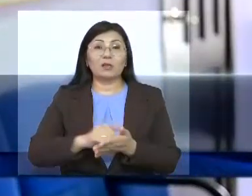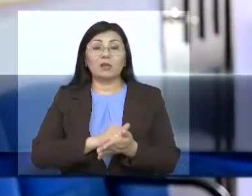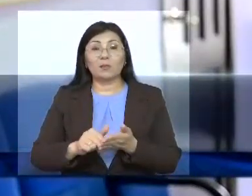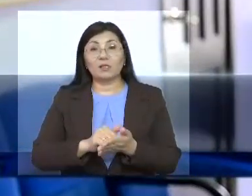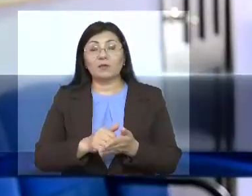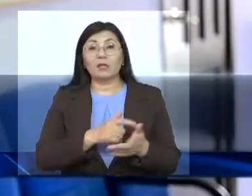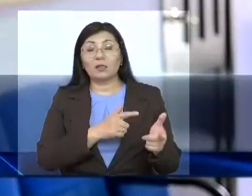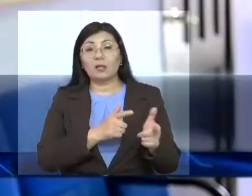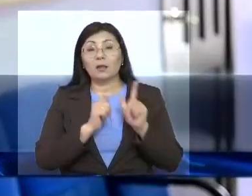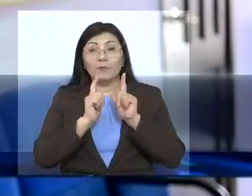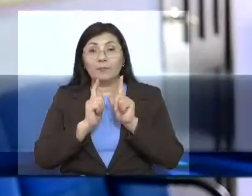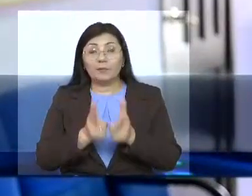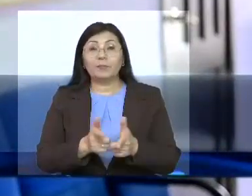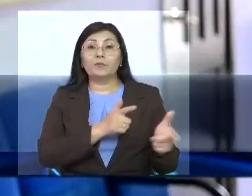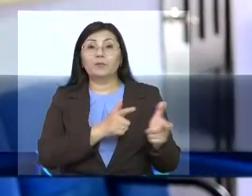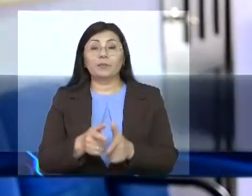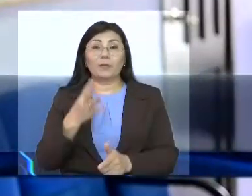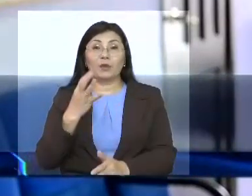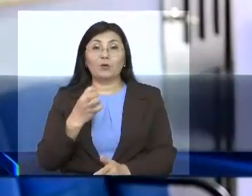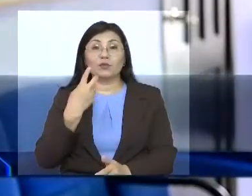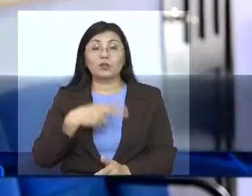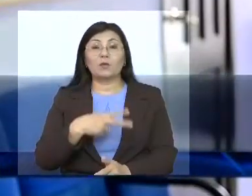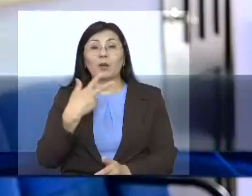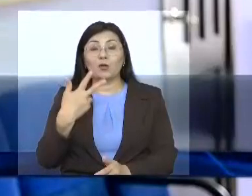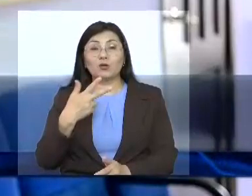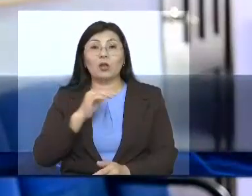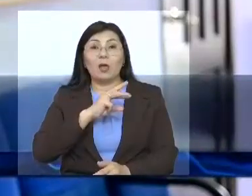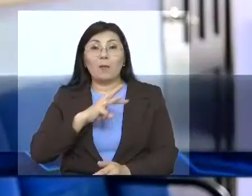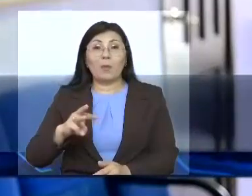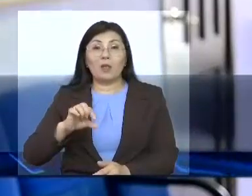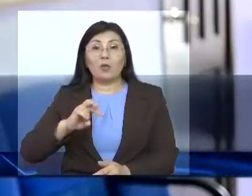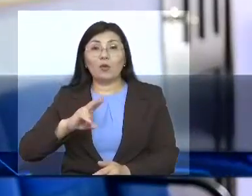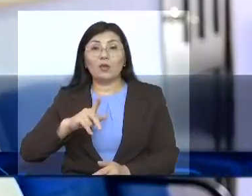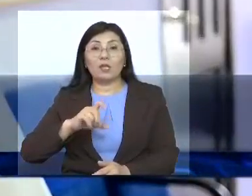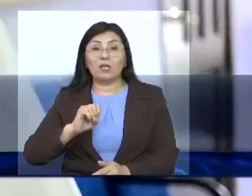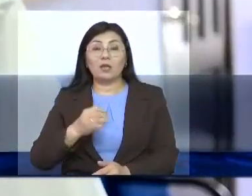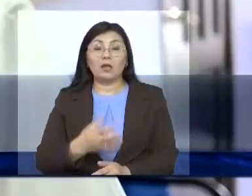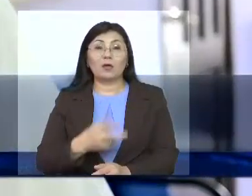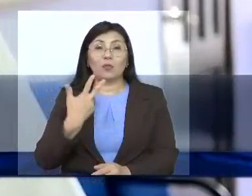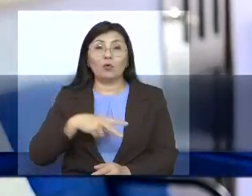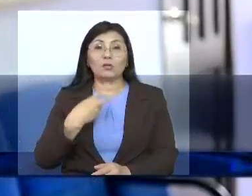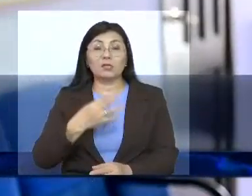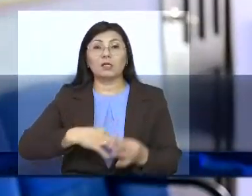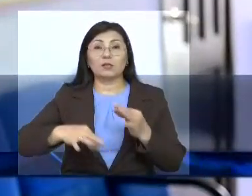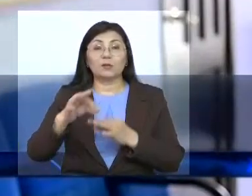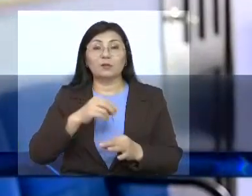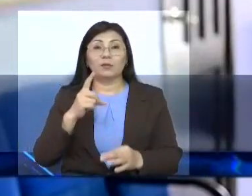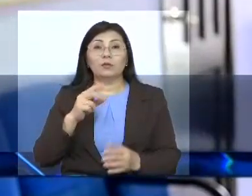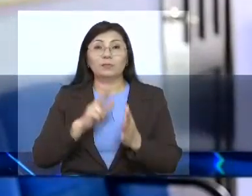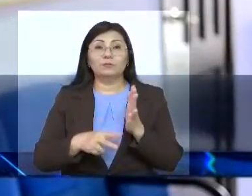өтті. 423 миллион теңгенің жобасы. Және де қазір 32 жоба 182